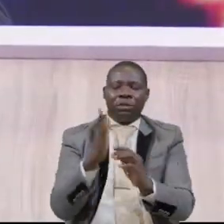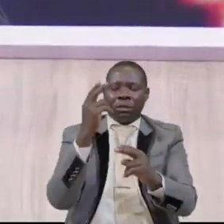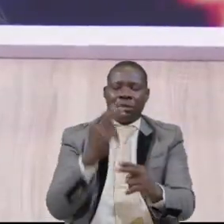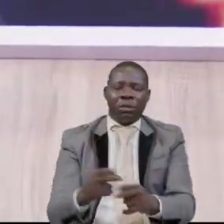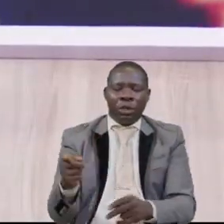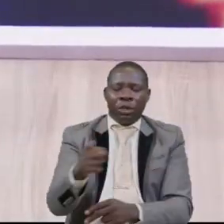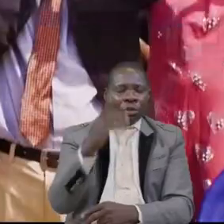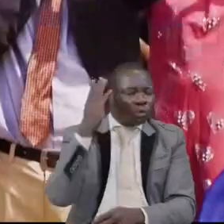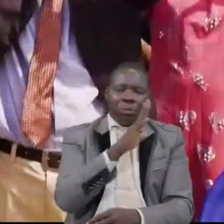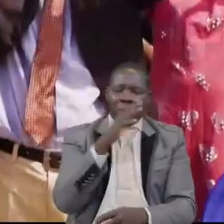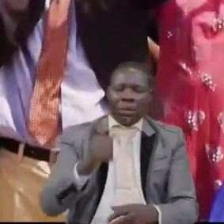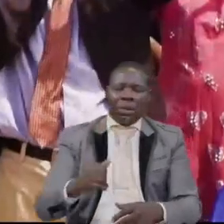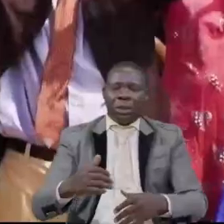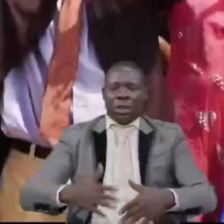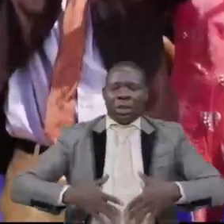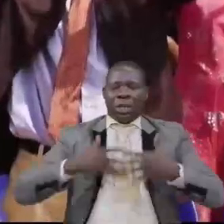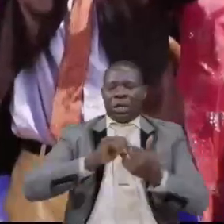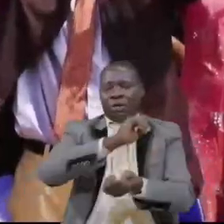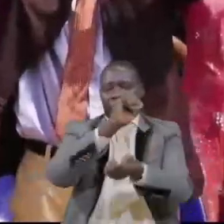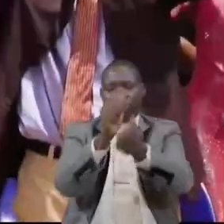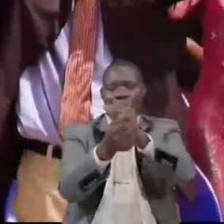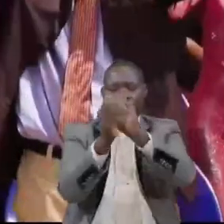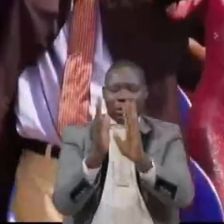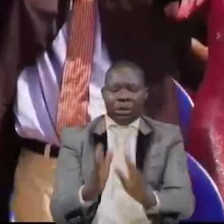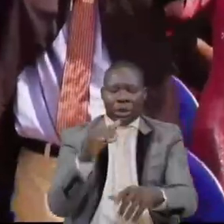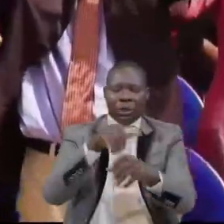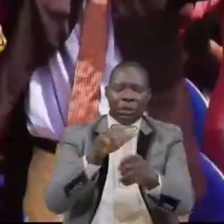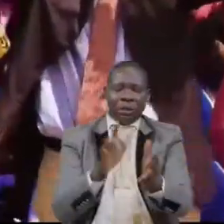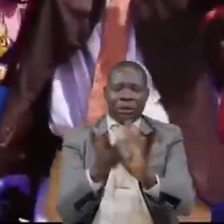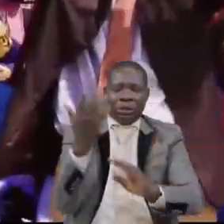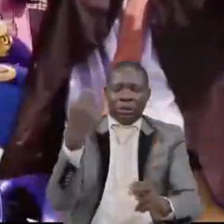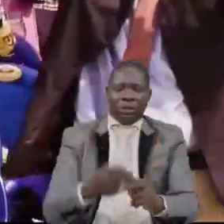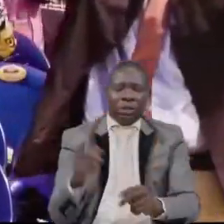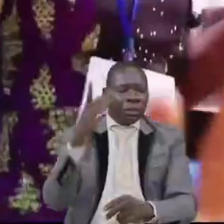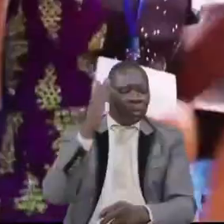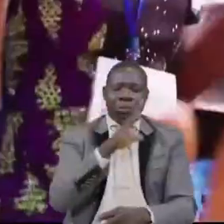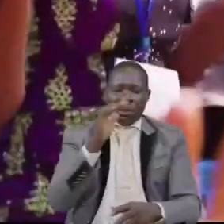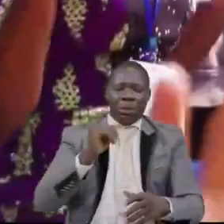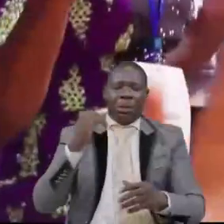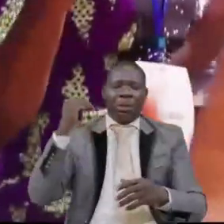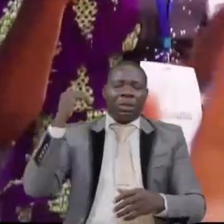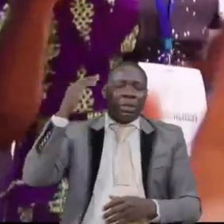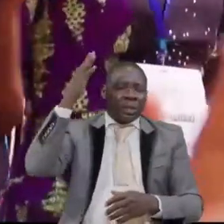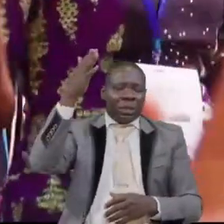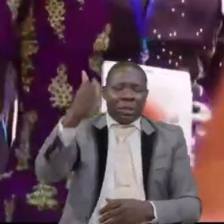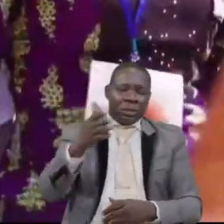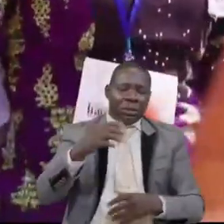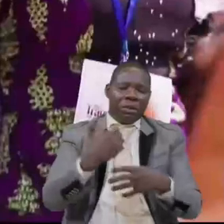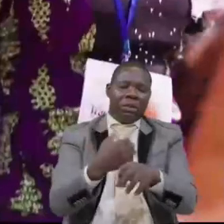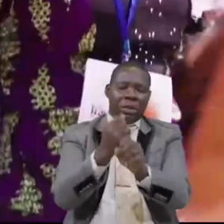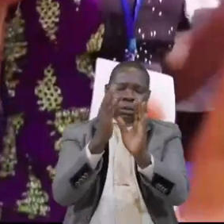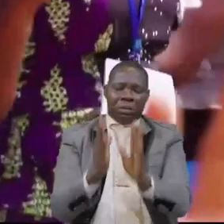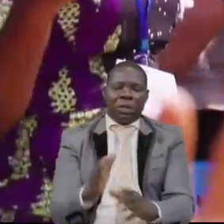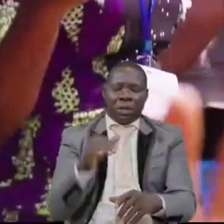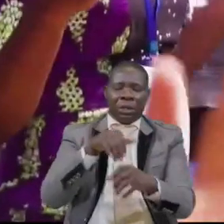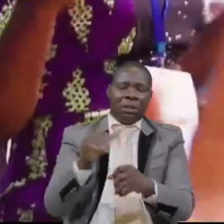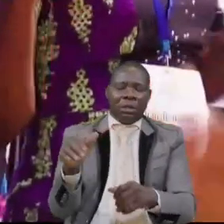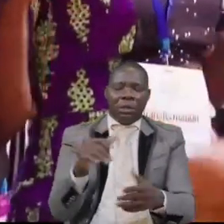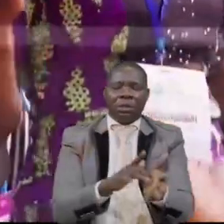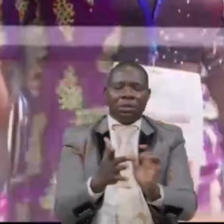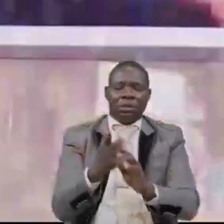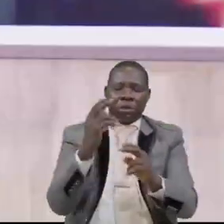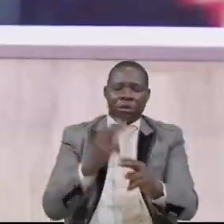Vous serez une lumière et vous changerez des vies. Vous serez quelqu'un qui fait des destinées. Vous serez plus